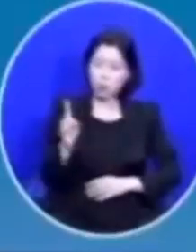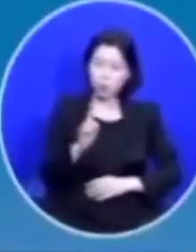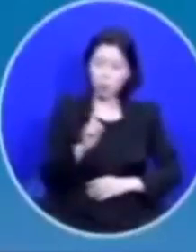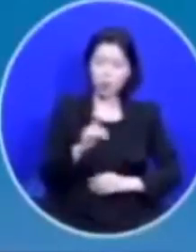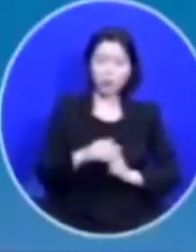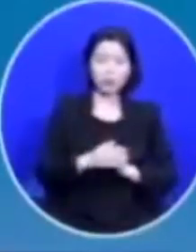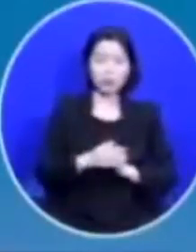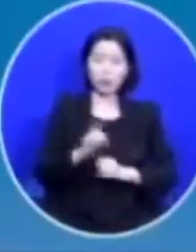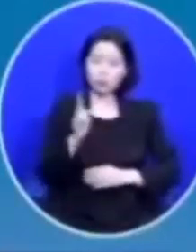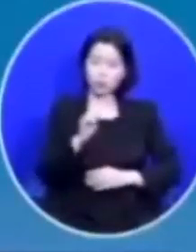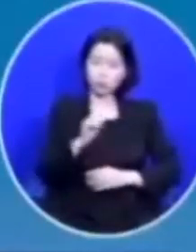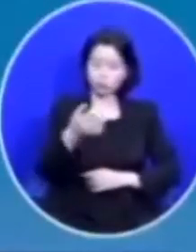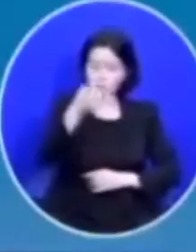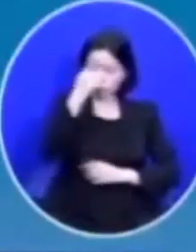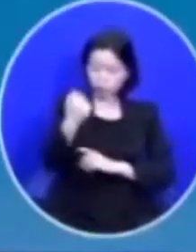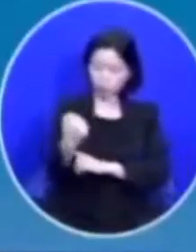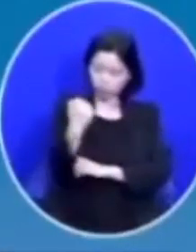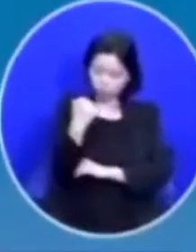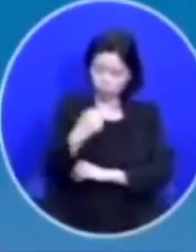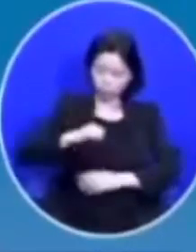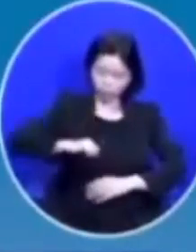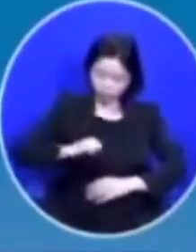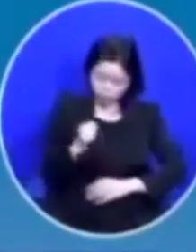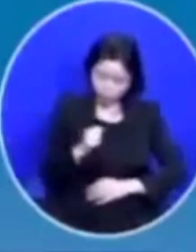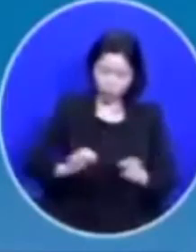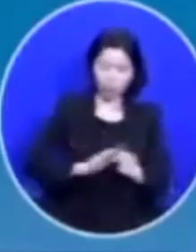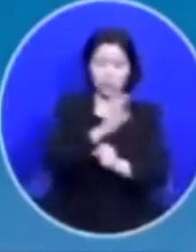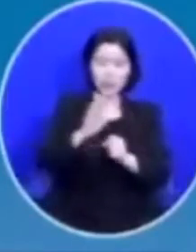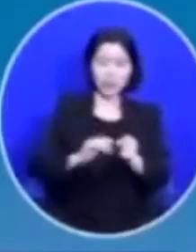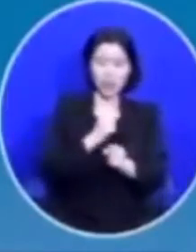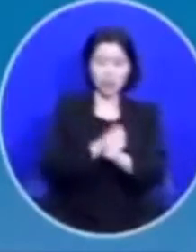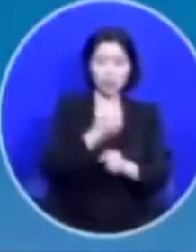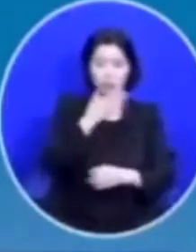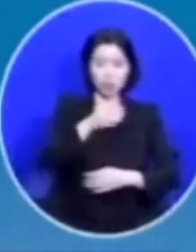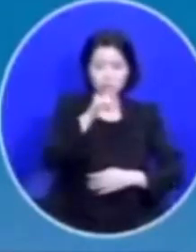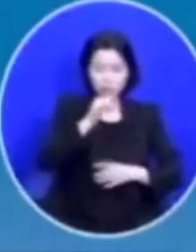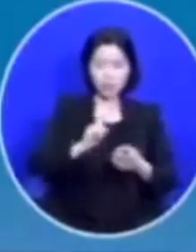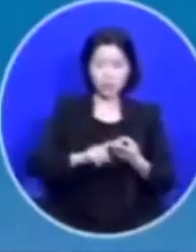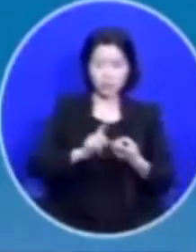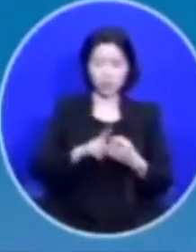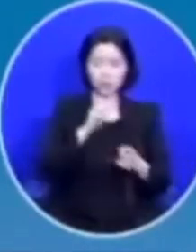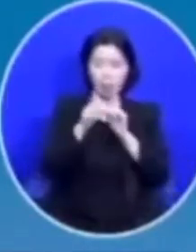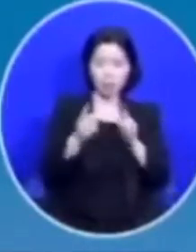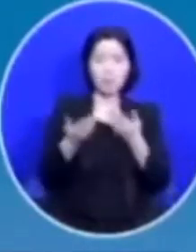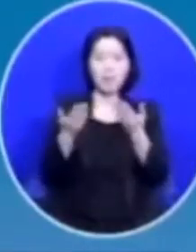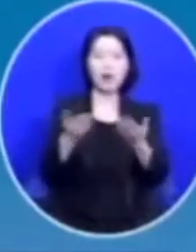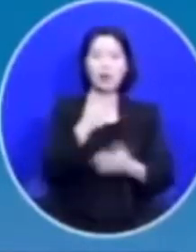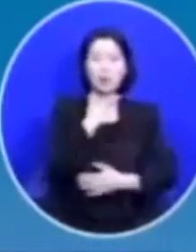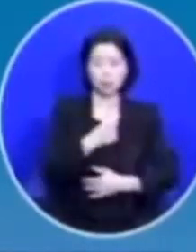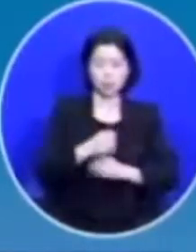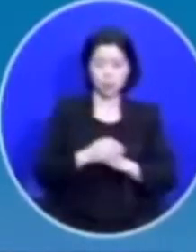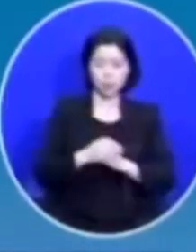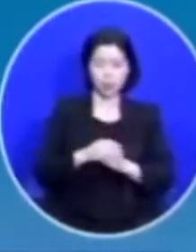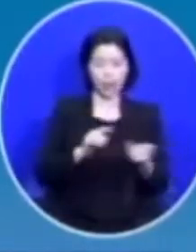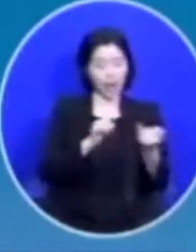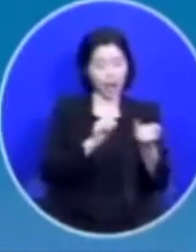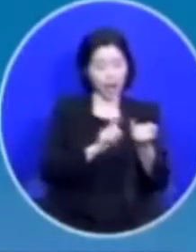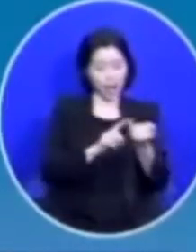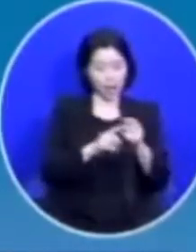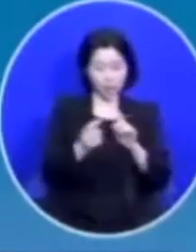무슨 능력으로 순종하고 사랑할 수 있는지에 대해서 말씀을 드리려고 합니다 아내는 남편에게